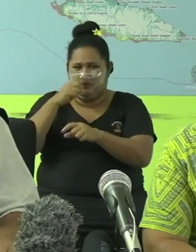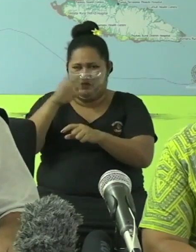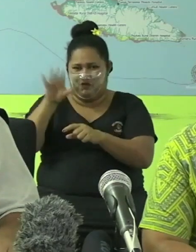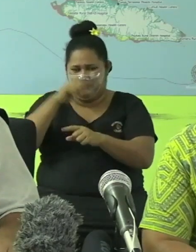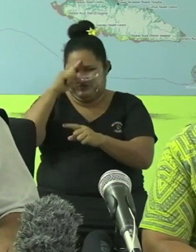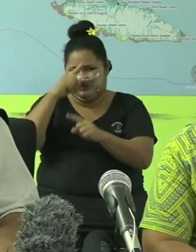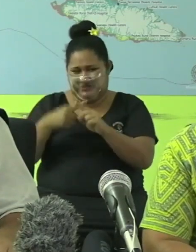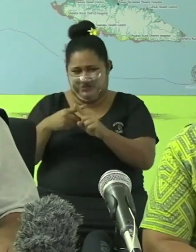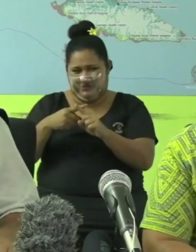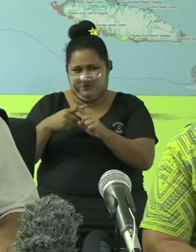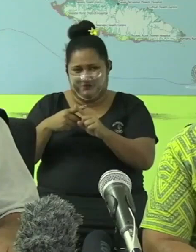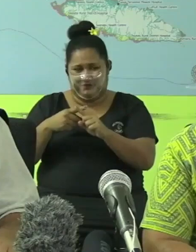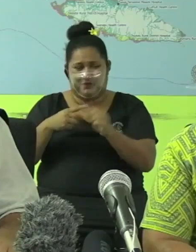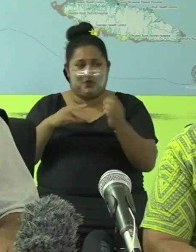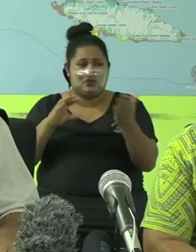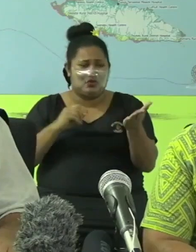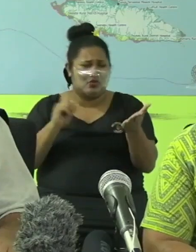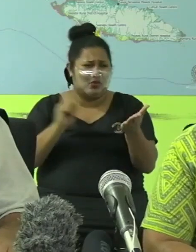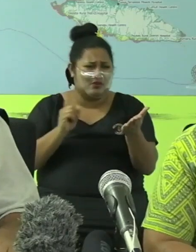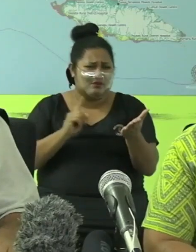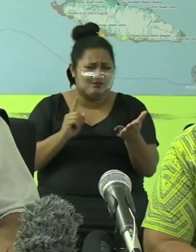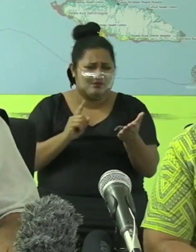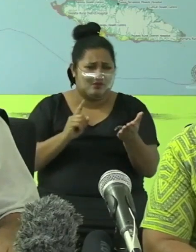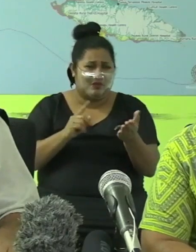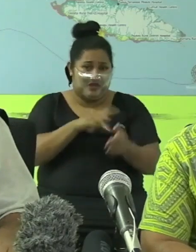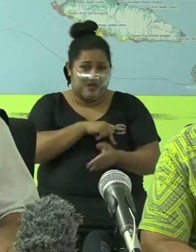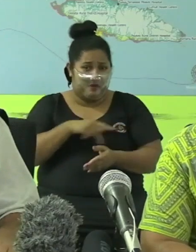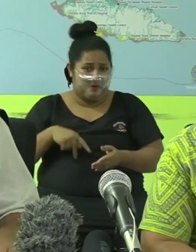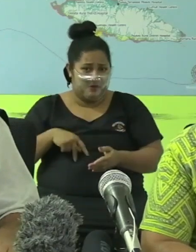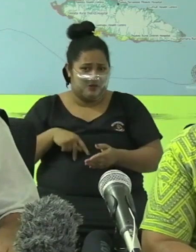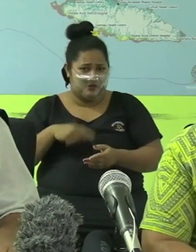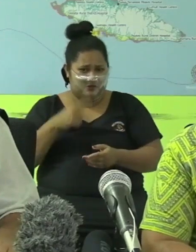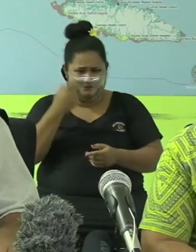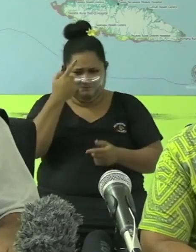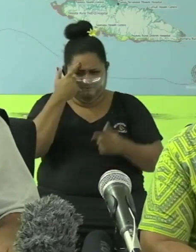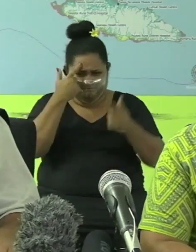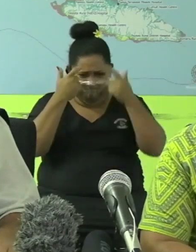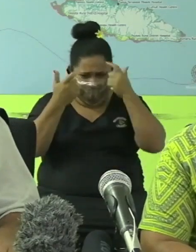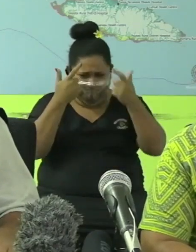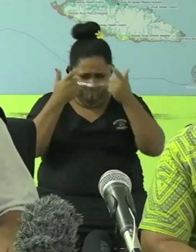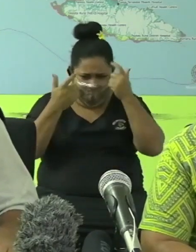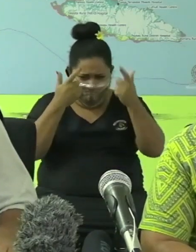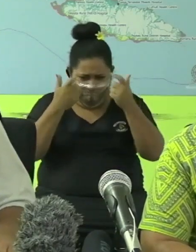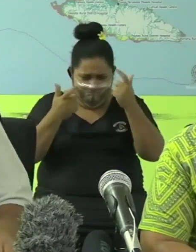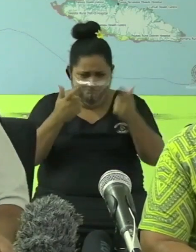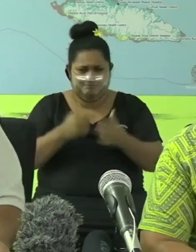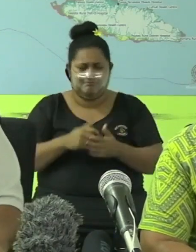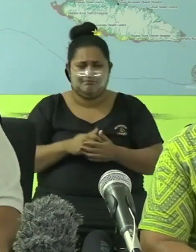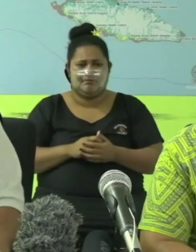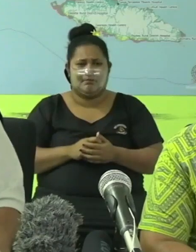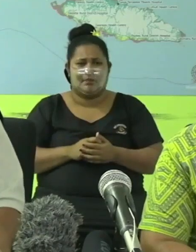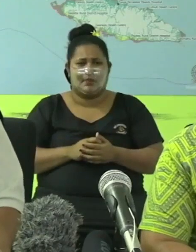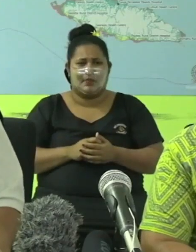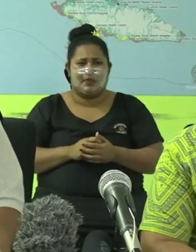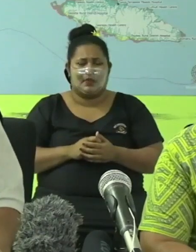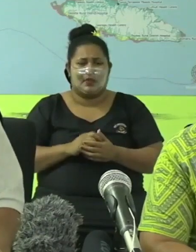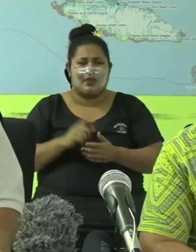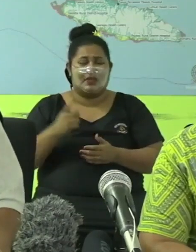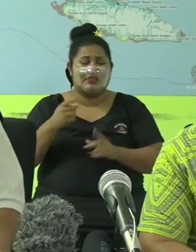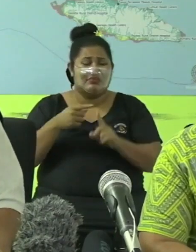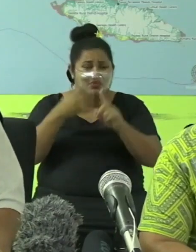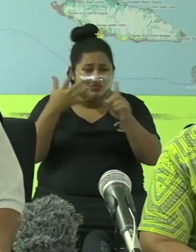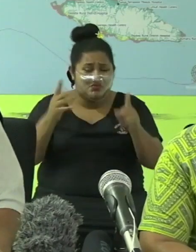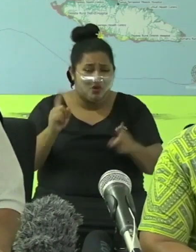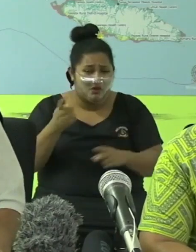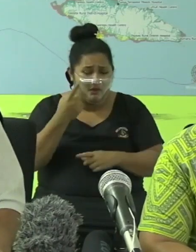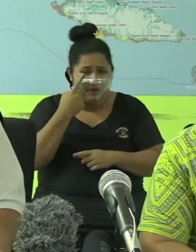tulaga ia sa liu ia i tō whaa kāpeneta. Ia ai maise fo ia o le sila